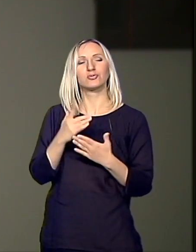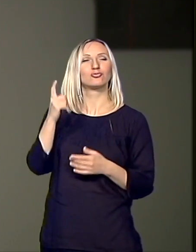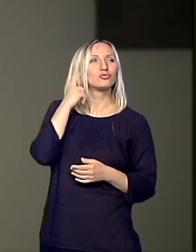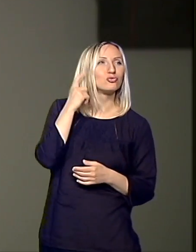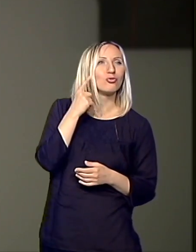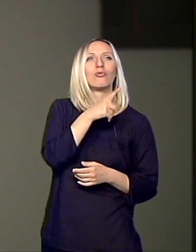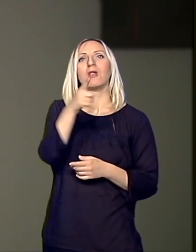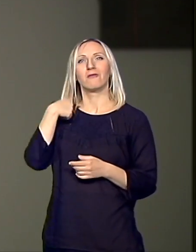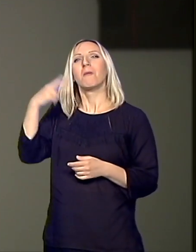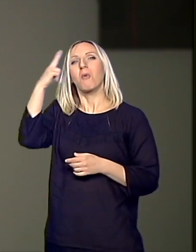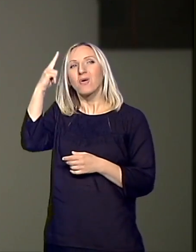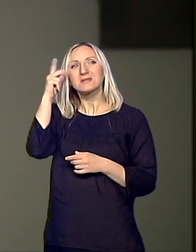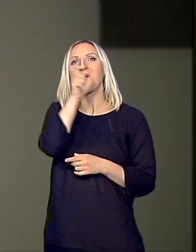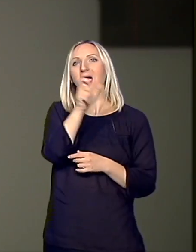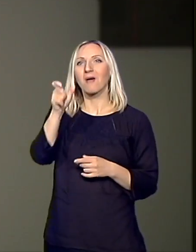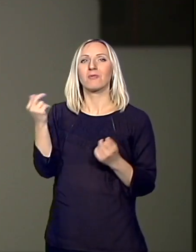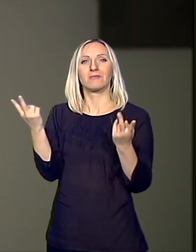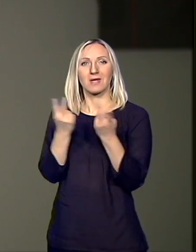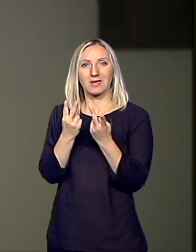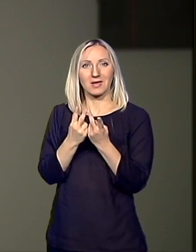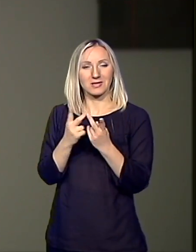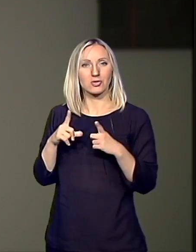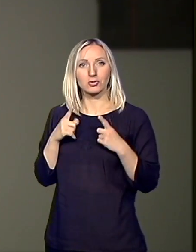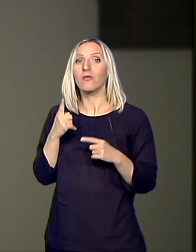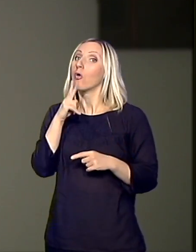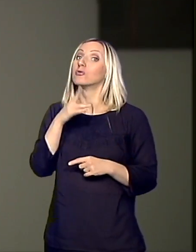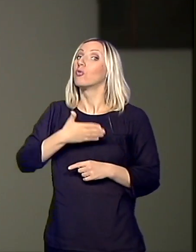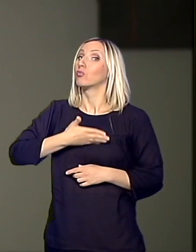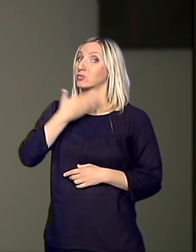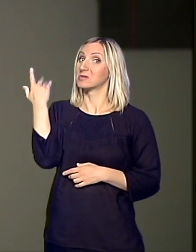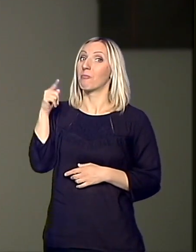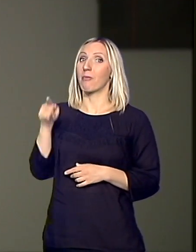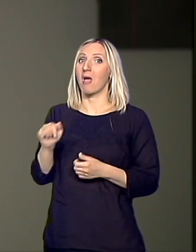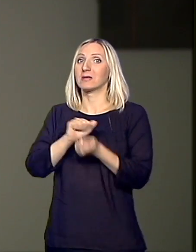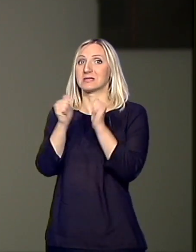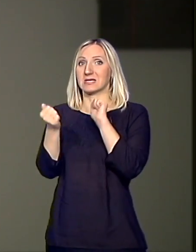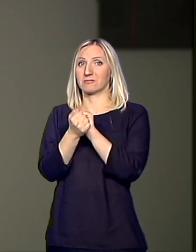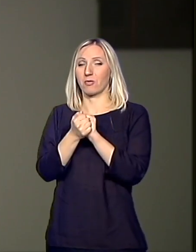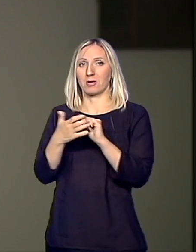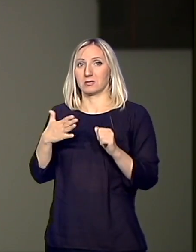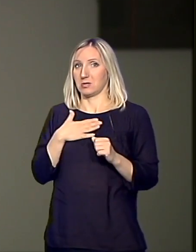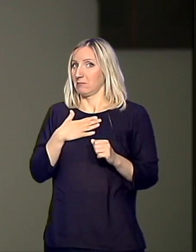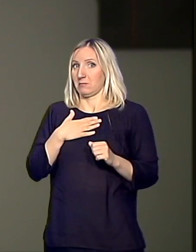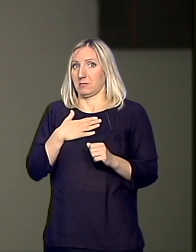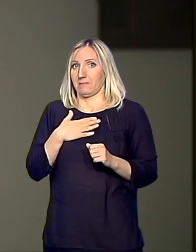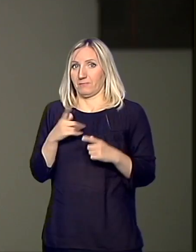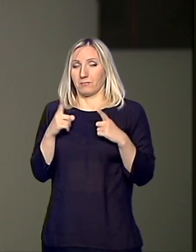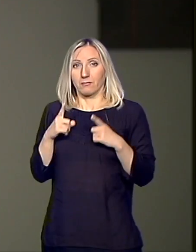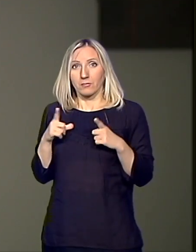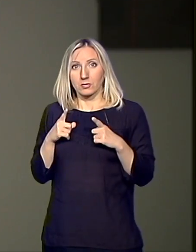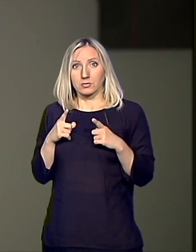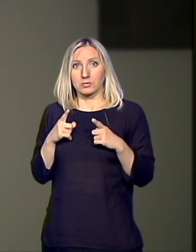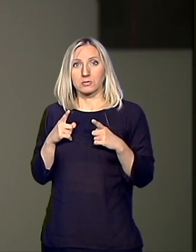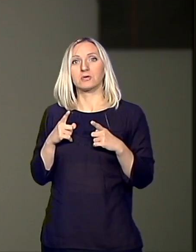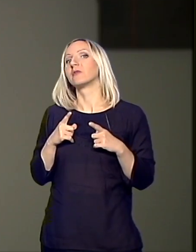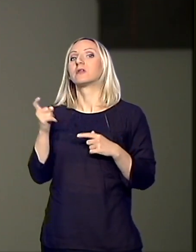ili možda poznajemo takve osobe koje su uspele da prevaziđu neke svoje očigledne granice i da time dovedu